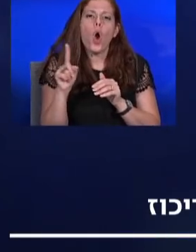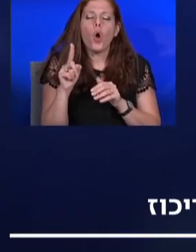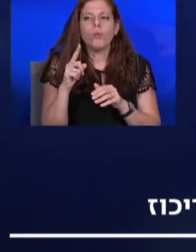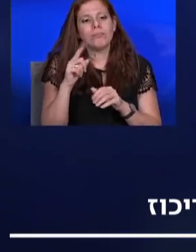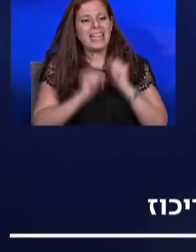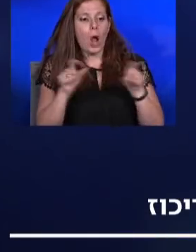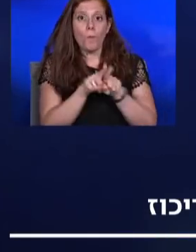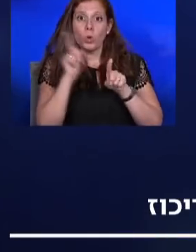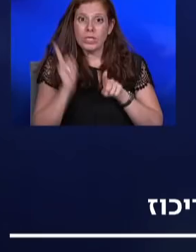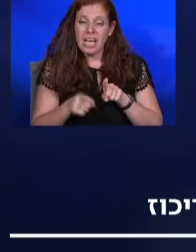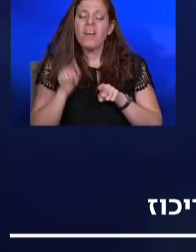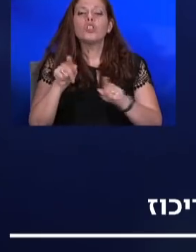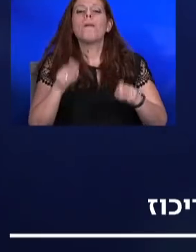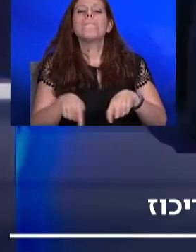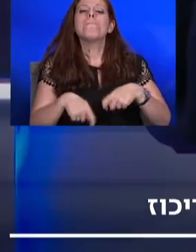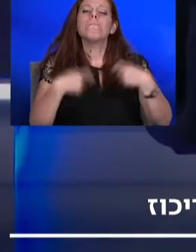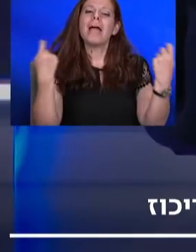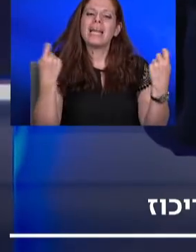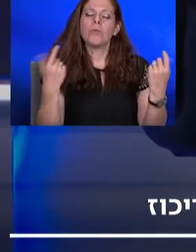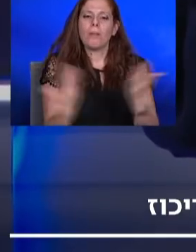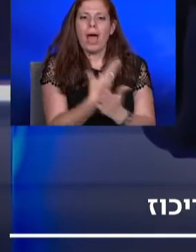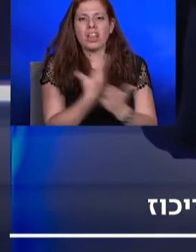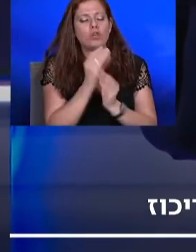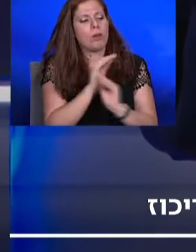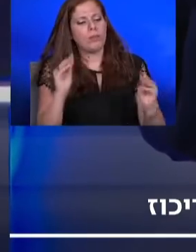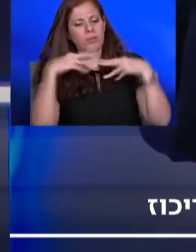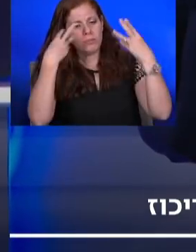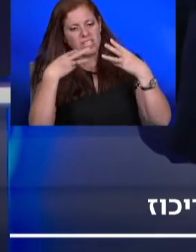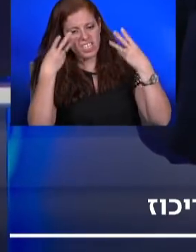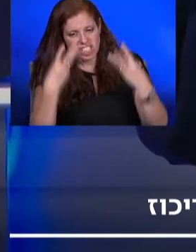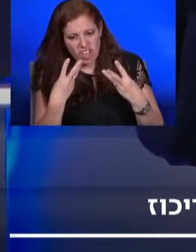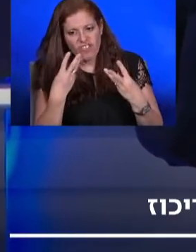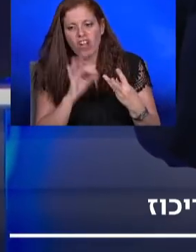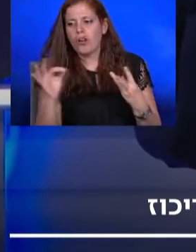מלמדים אותם מנדרינית, אומרים להם תעמדו בהמנון, מלמדים אותם על הדגל, על ההיסטוריה הסינית.